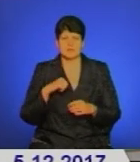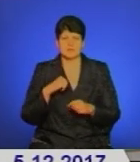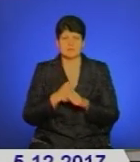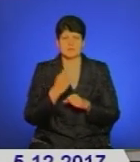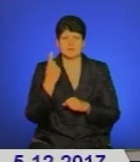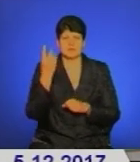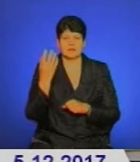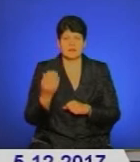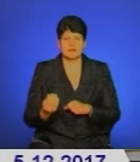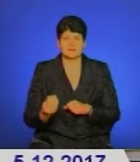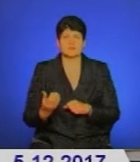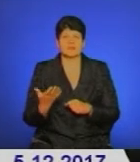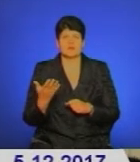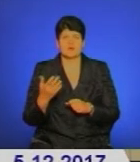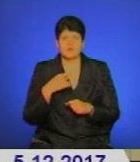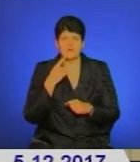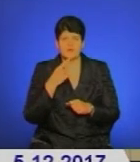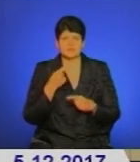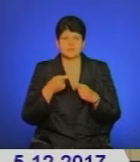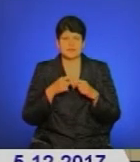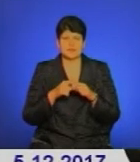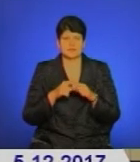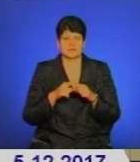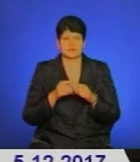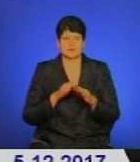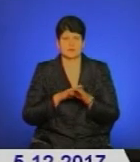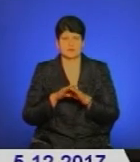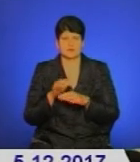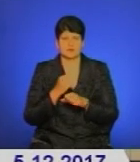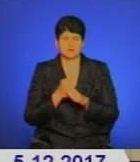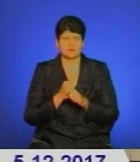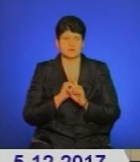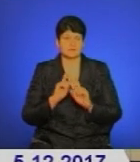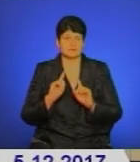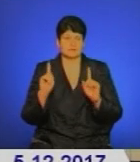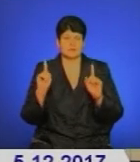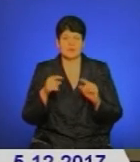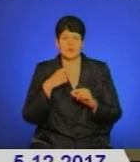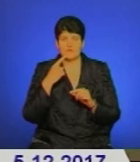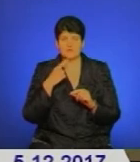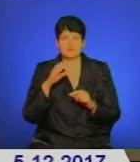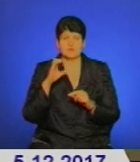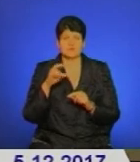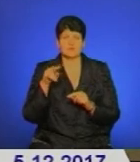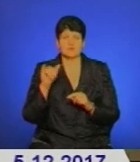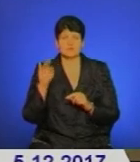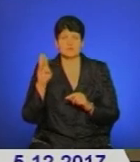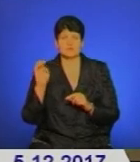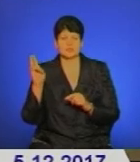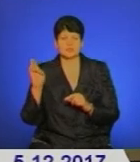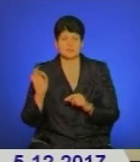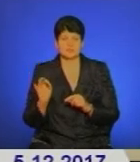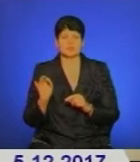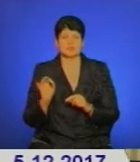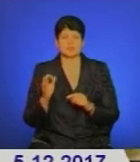день. Художник Богдан Ткачик каже, що техніка і масштаби виконаної роботи вражають. Митець зауважує, що Сергію Пущенку вдалося майстерно